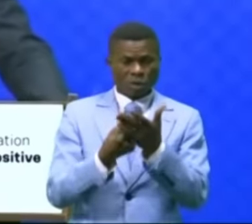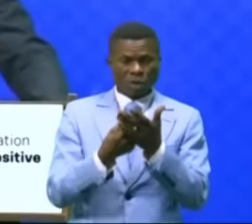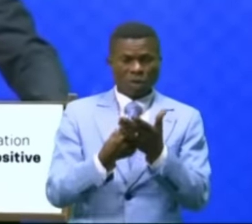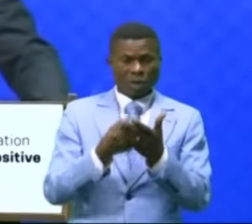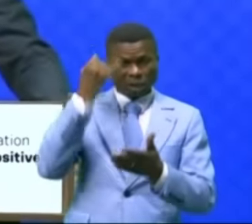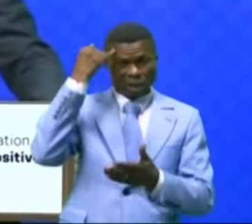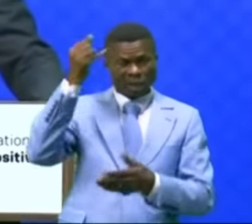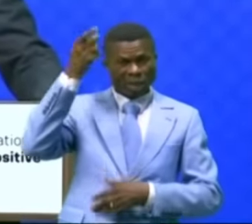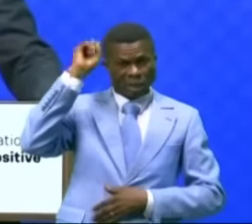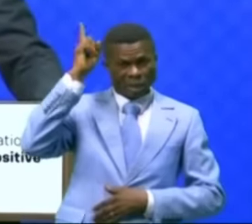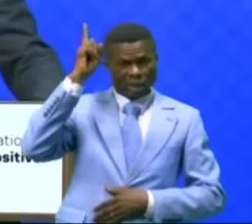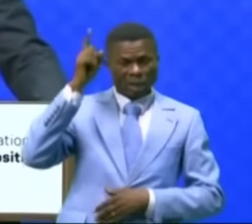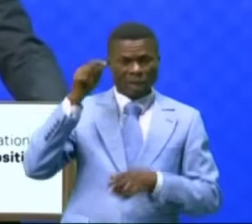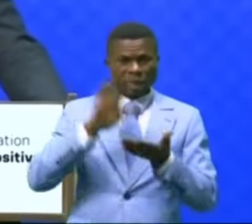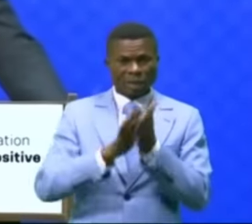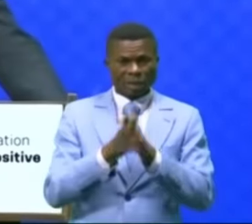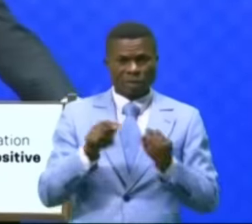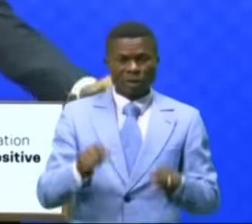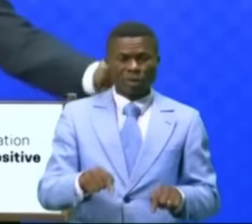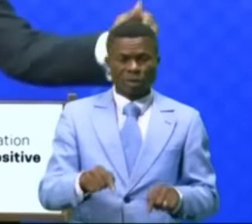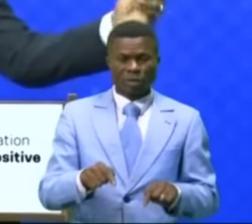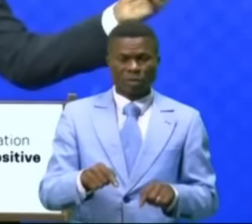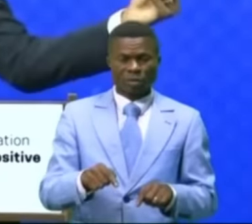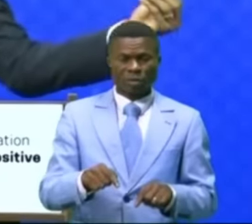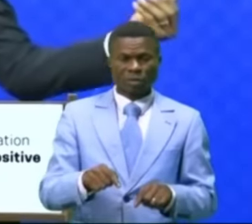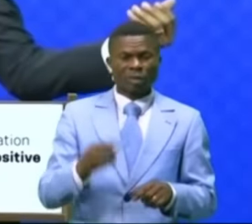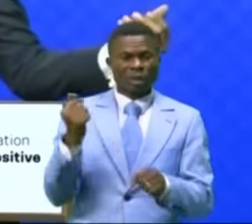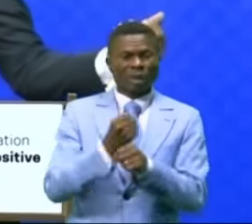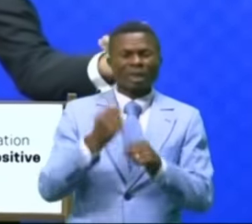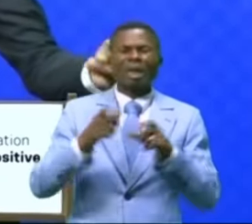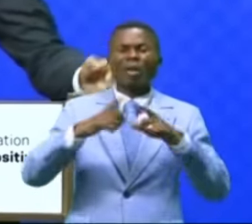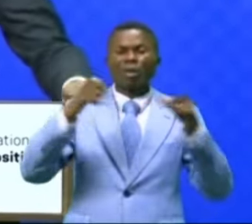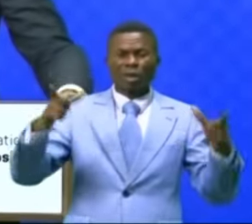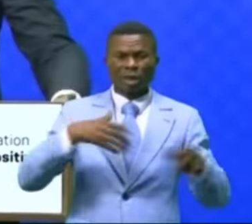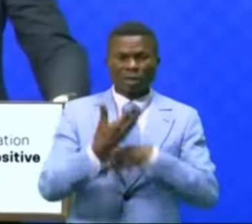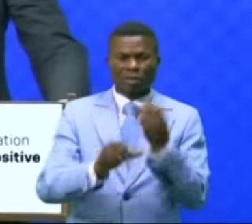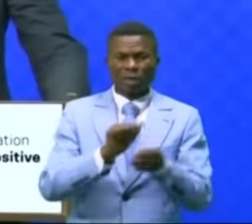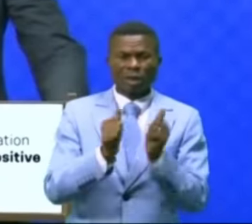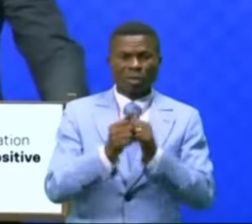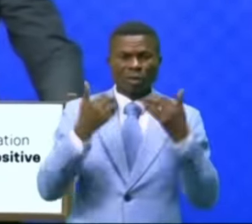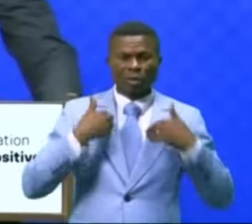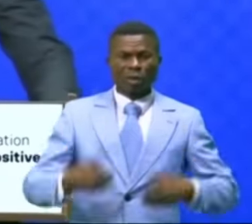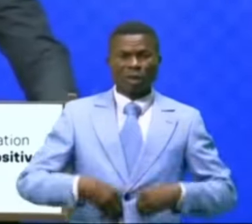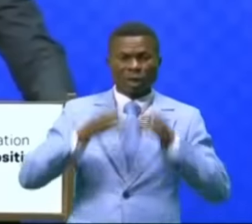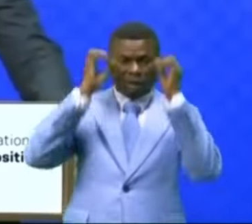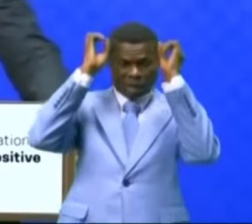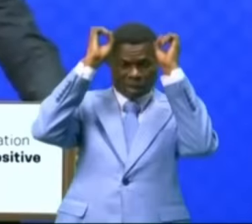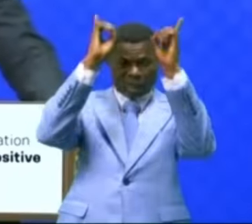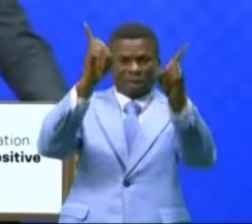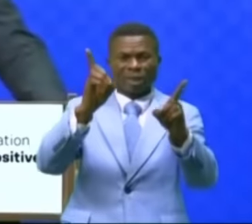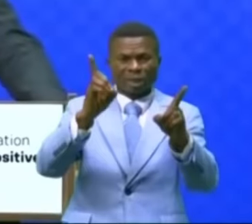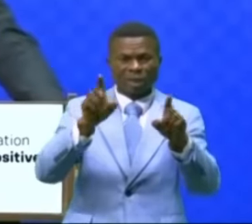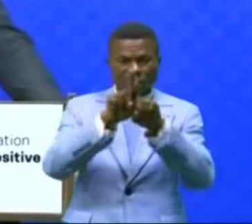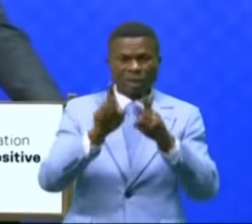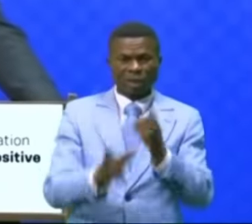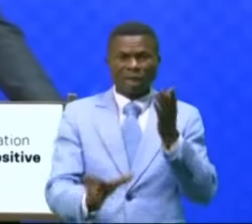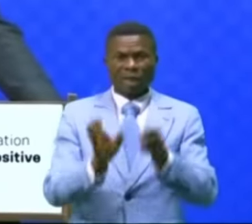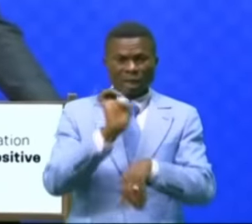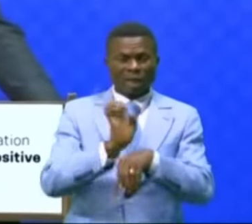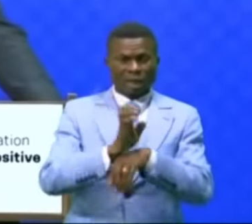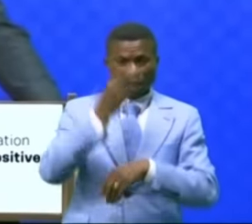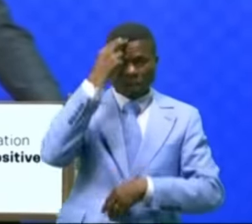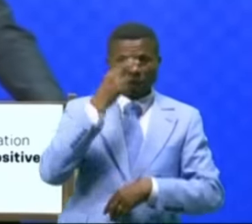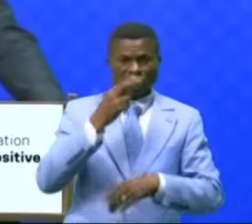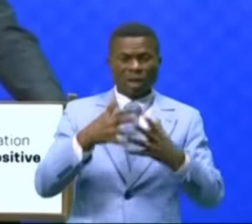contextes dans lesquels nous sommes, l'immense travail qui est fait dans les secteurs de la santé et de l'éducation. D'ailleurs, l'Église catholique est partenaire